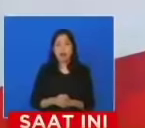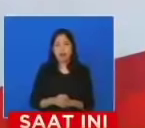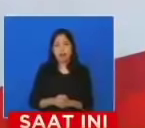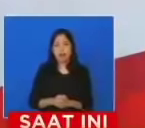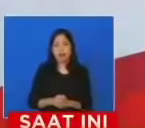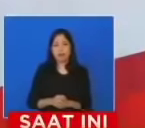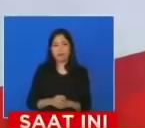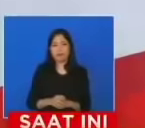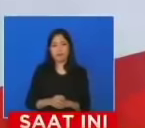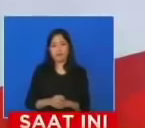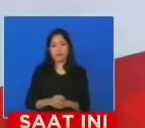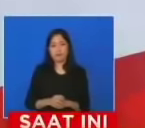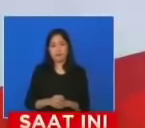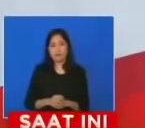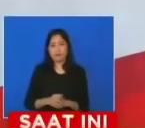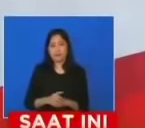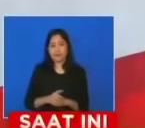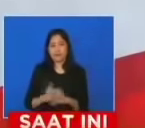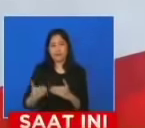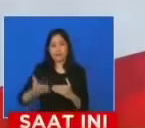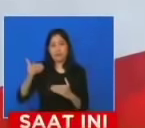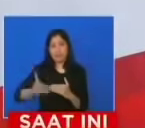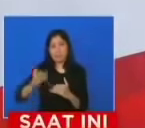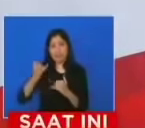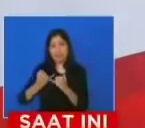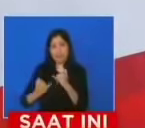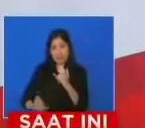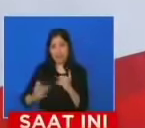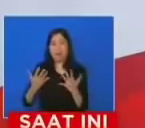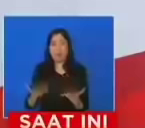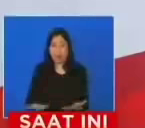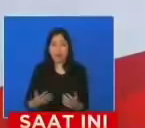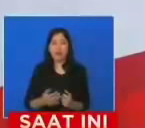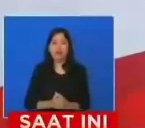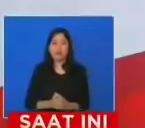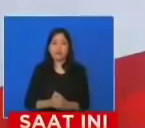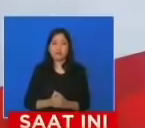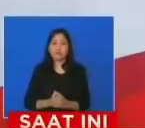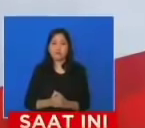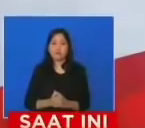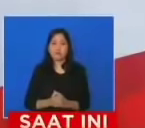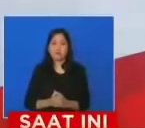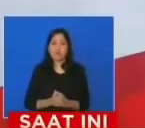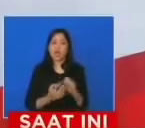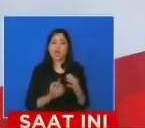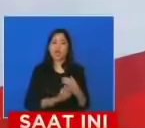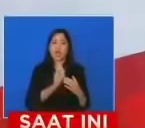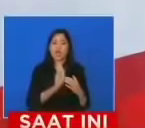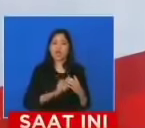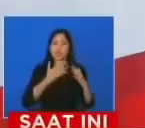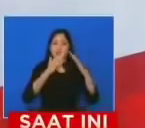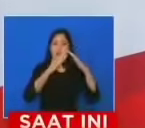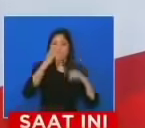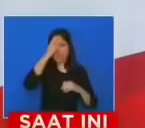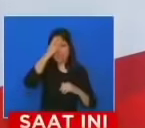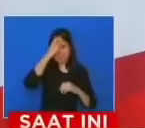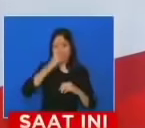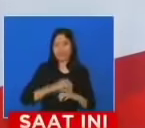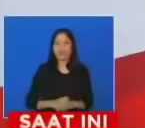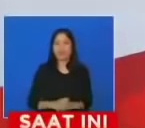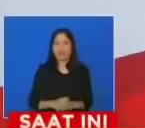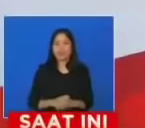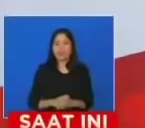Selanjutnya, tahapan yang terakhir adalah melaksanakan isolasi rumah sakit.